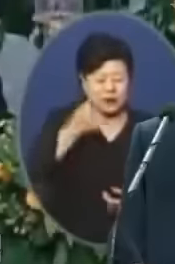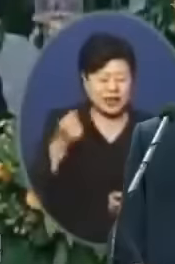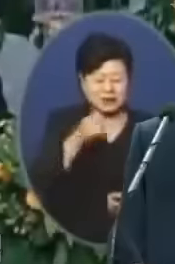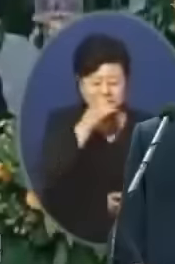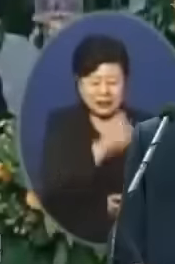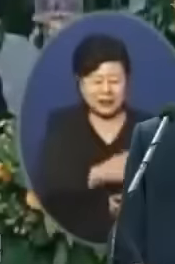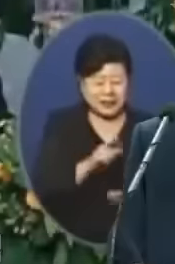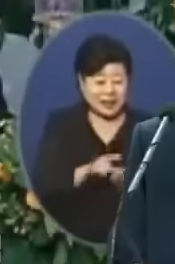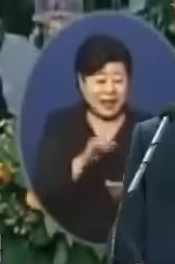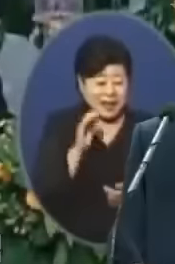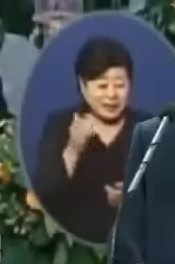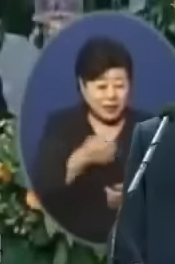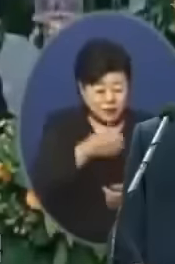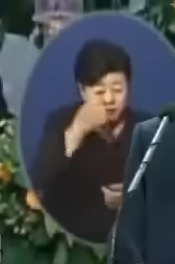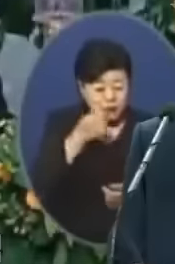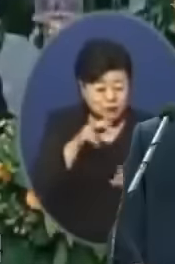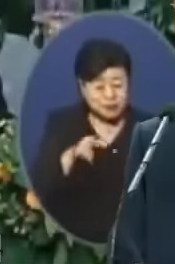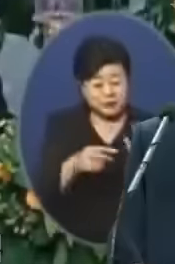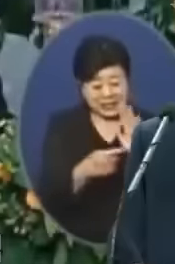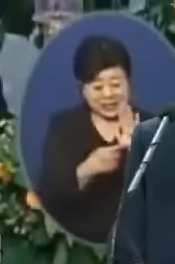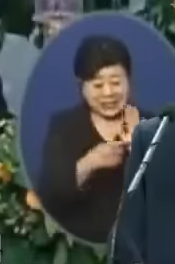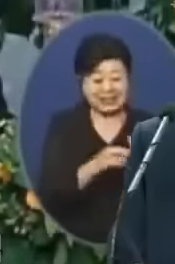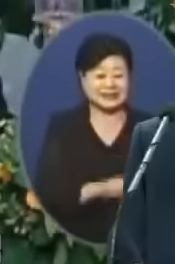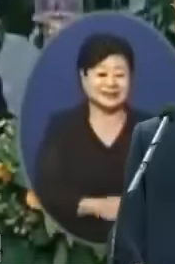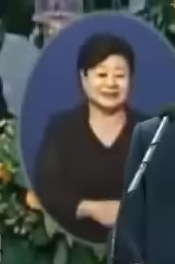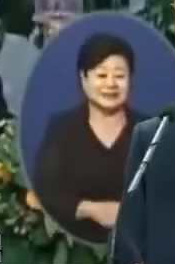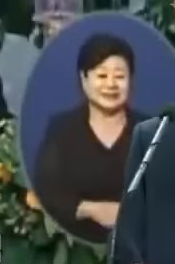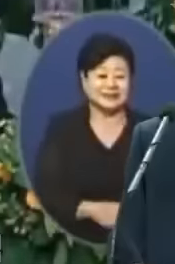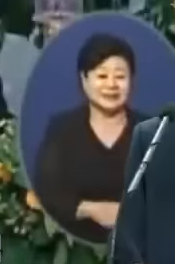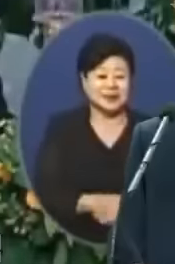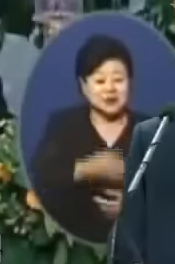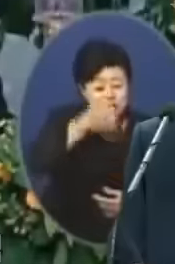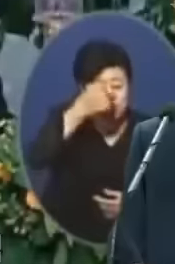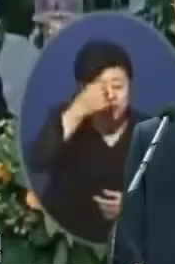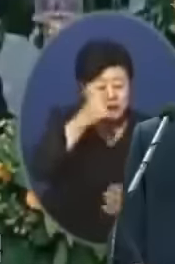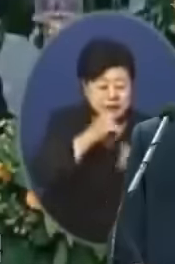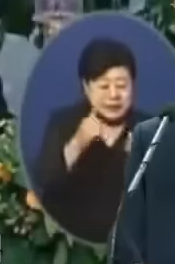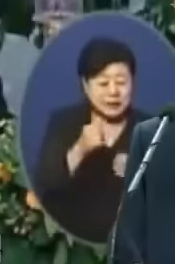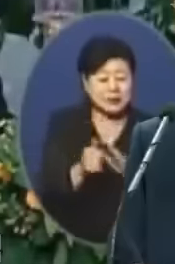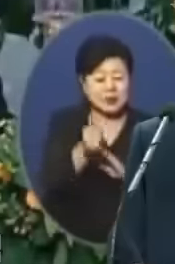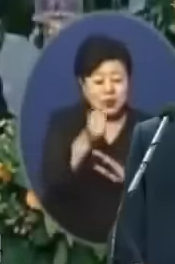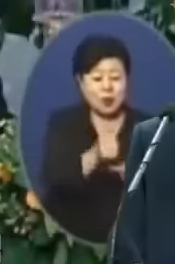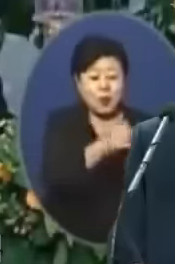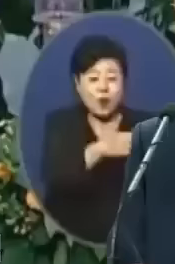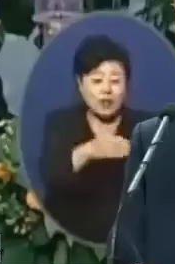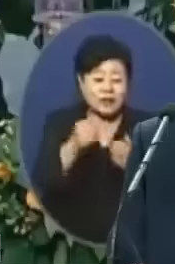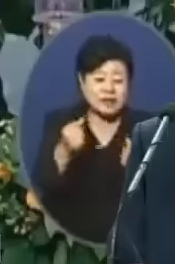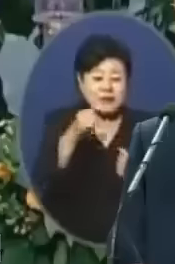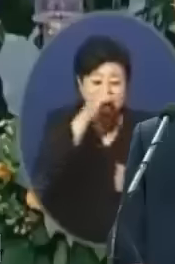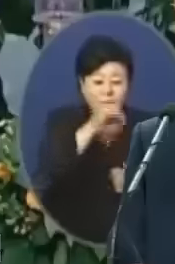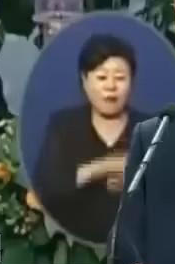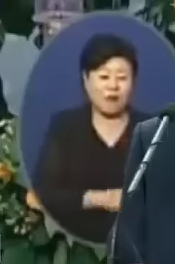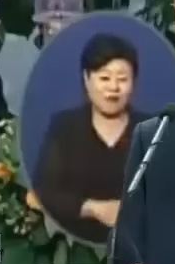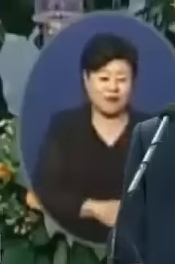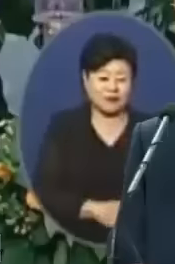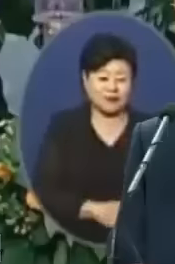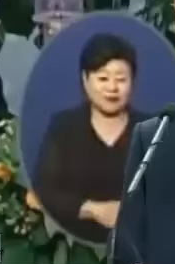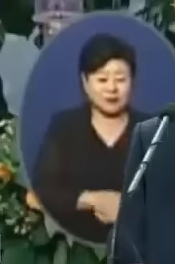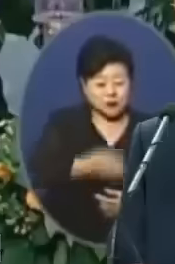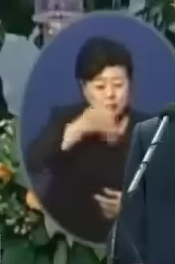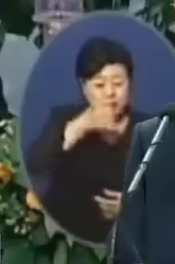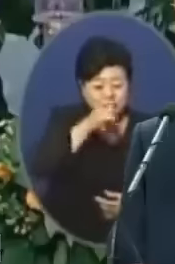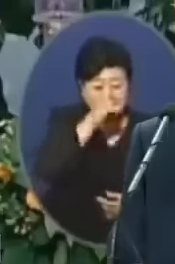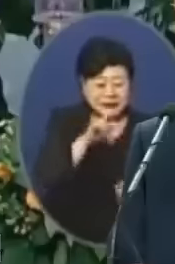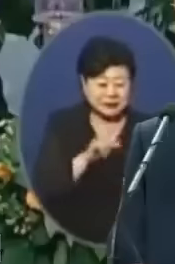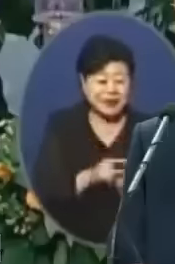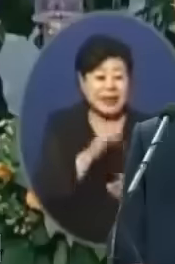품고 있다가 때가 되면 그 꿈이 현실로 탄생하는 것입니다. 꿈은 인생을 성공으로 이끄는 힘을 가지고 있는 것입니다. 꿈이